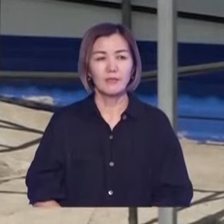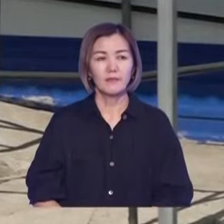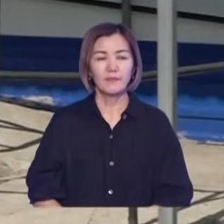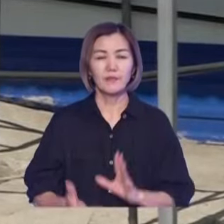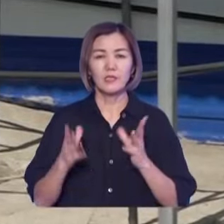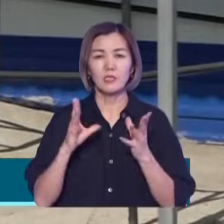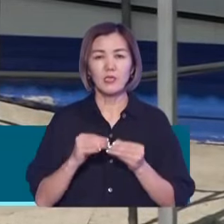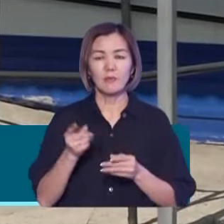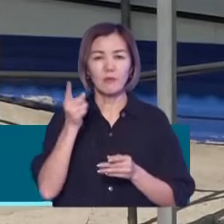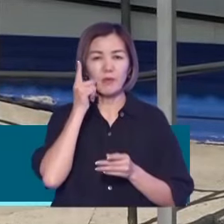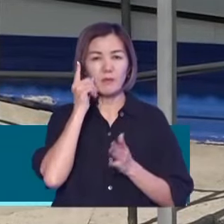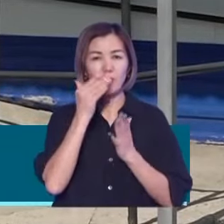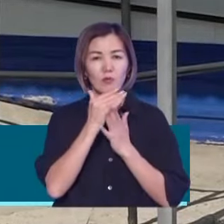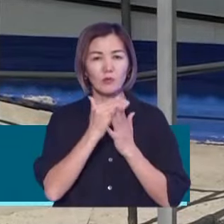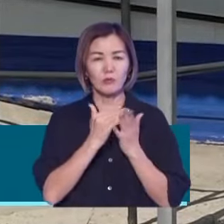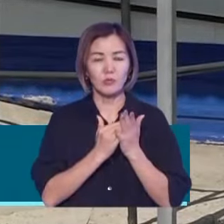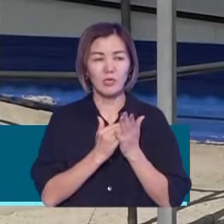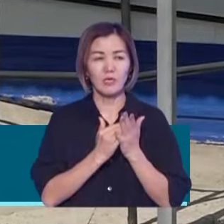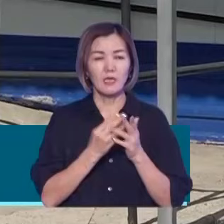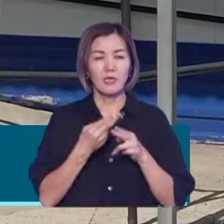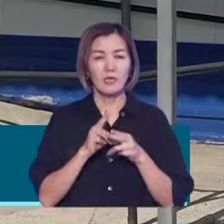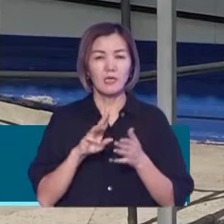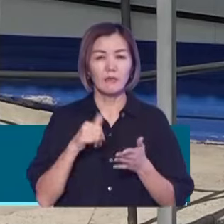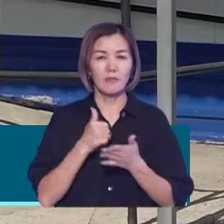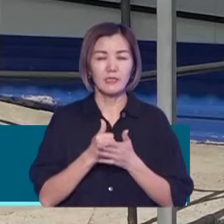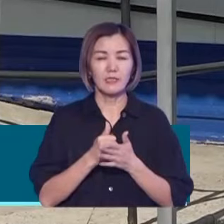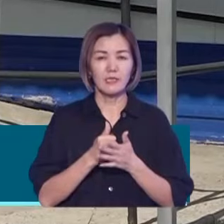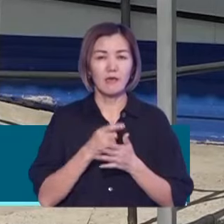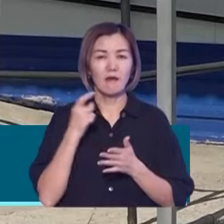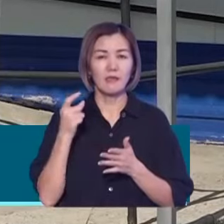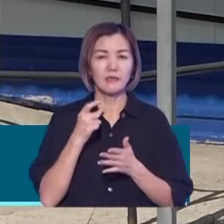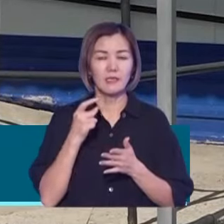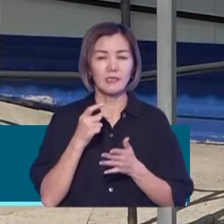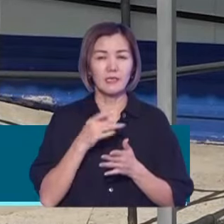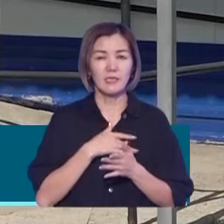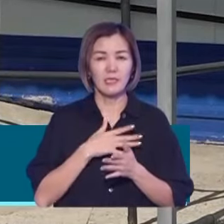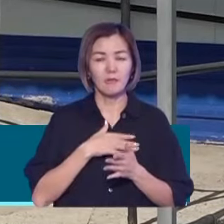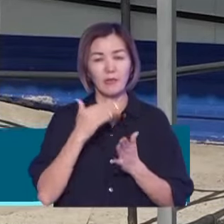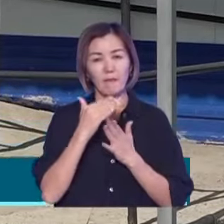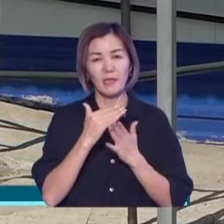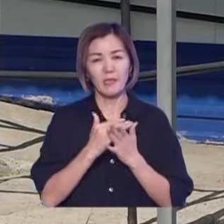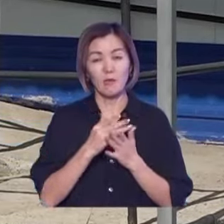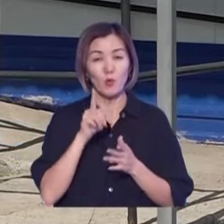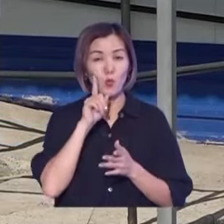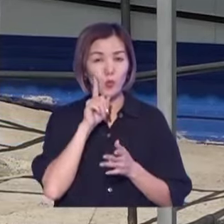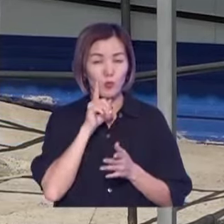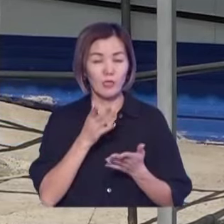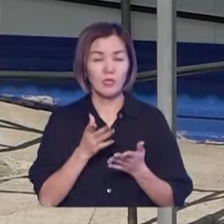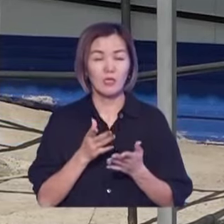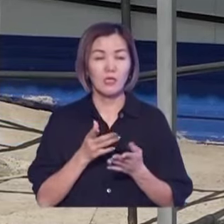Жалпы мобильді қосымша бұл жерде ең бастысы мал иесіне тиімді бағдарламаның бірі. Бұл